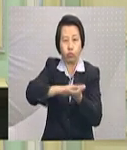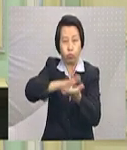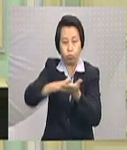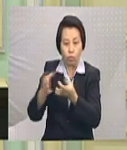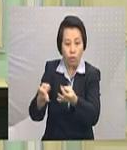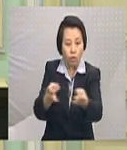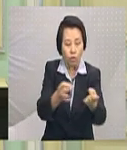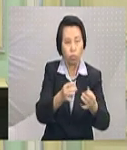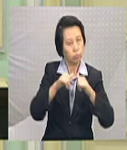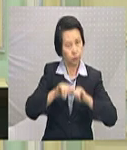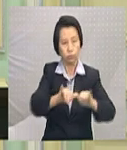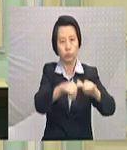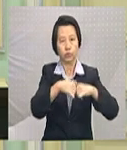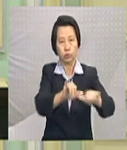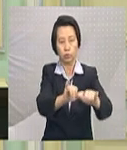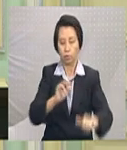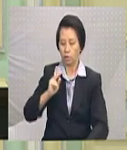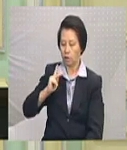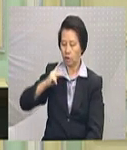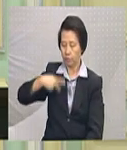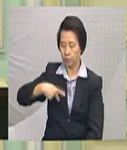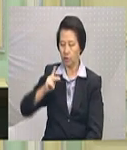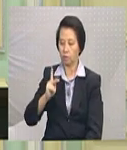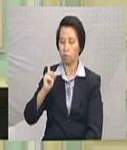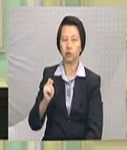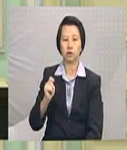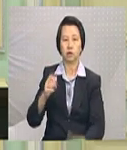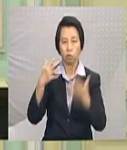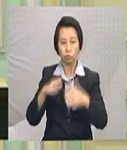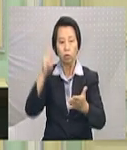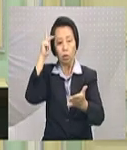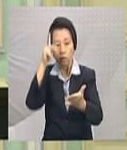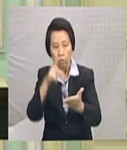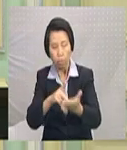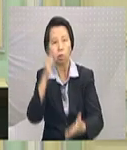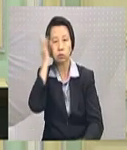ataupun Kementerian Perumahan dan Kerajaan Tempatan telah mengenal pasti